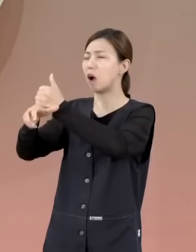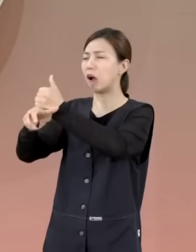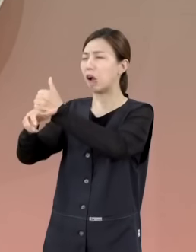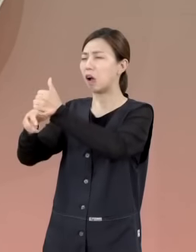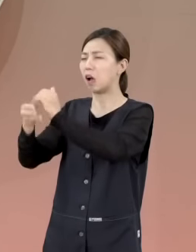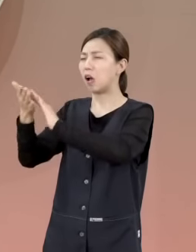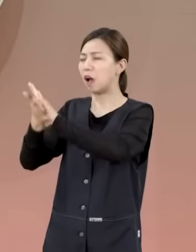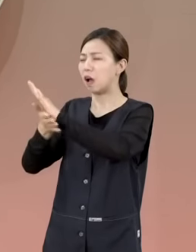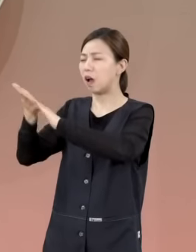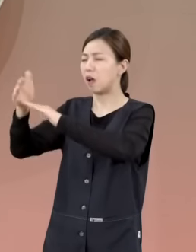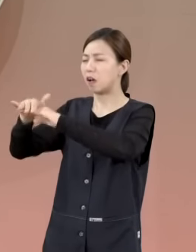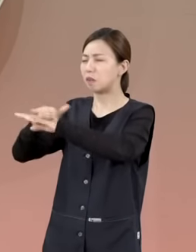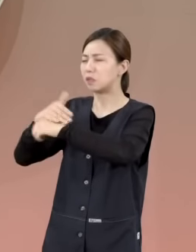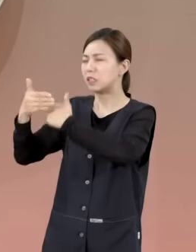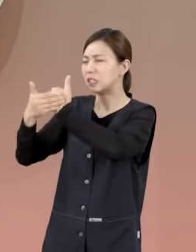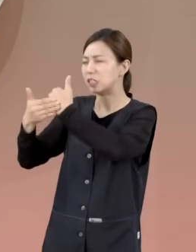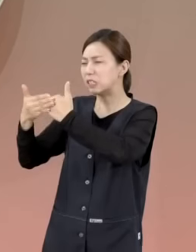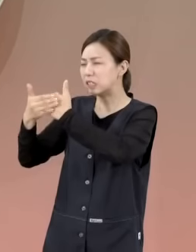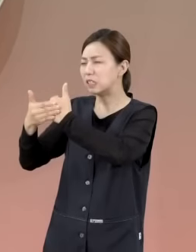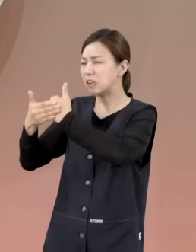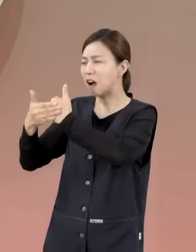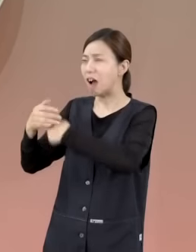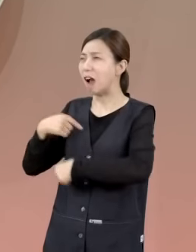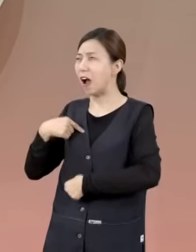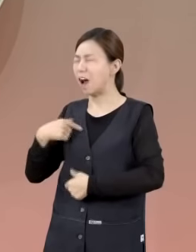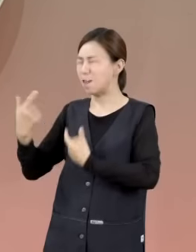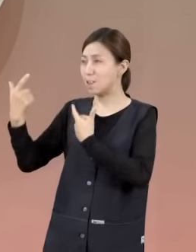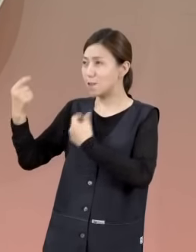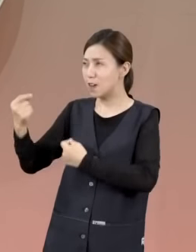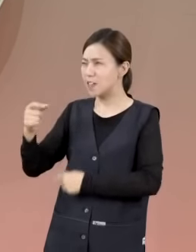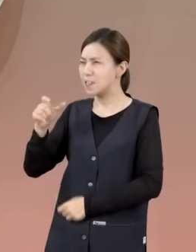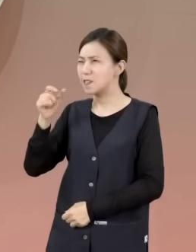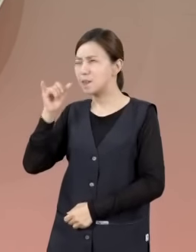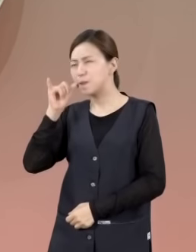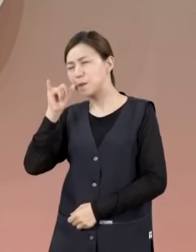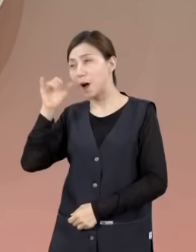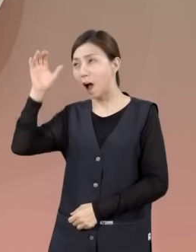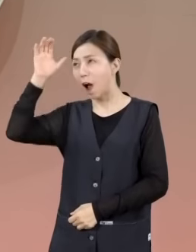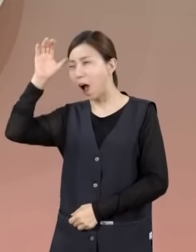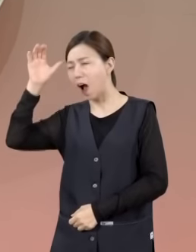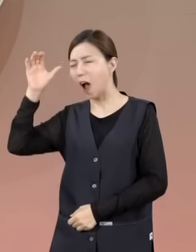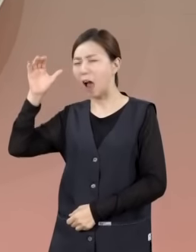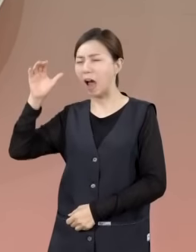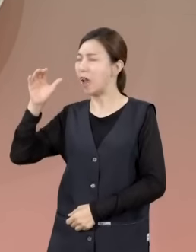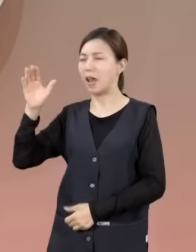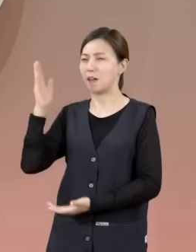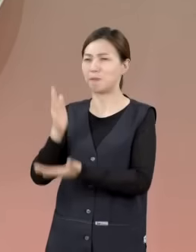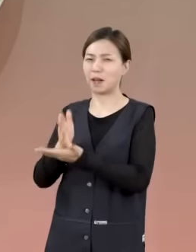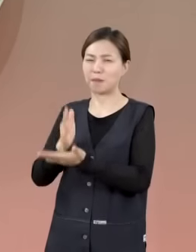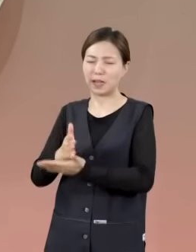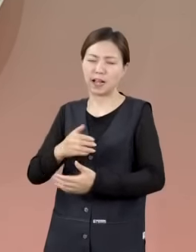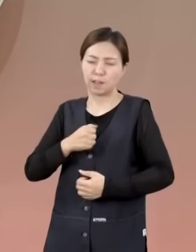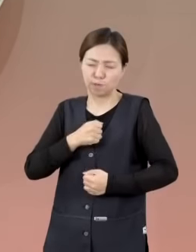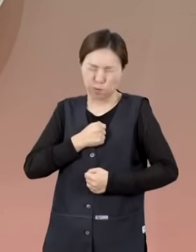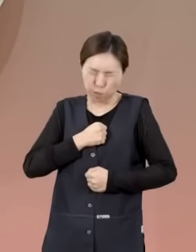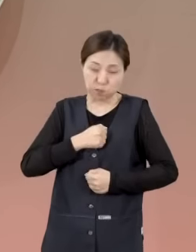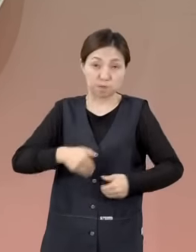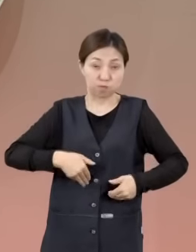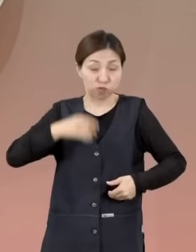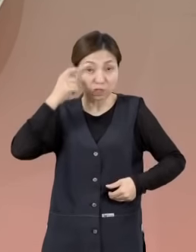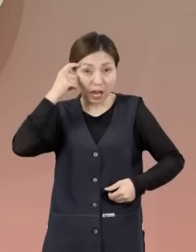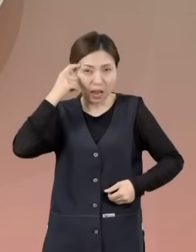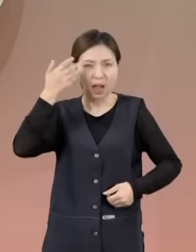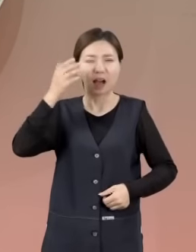체험하신 가피 영에 집착해서는 안된다라고 스스로 경계는 하고